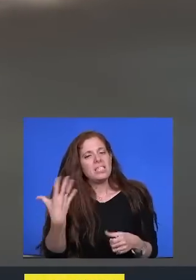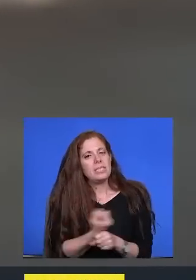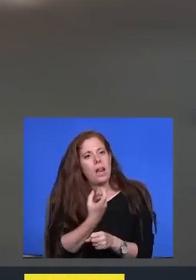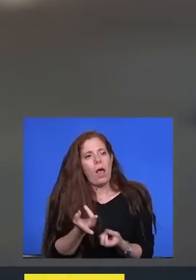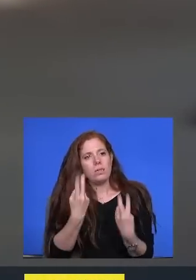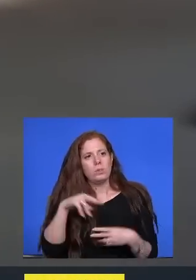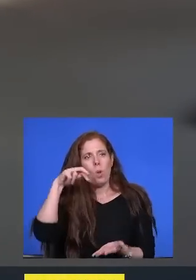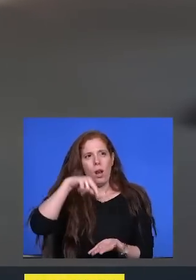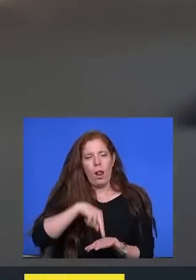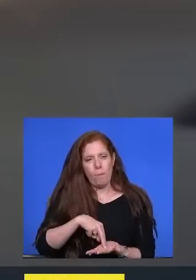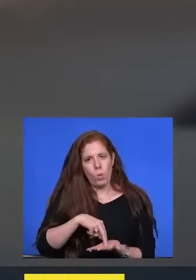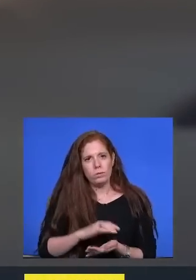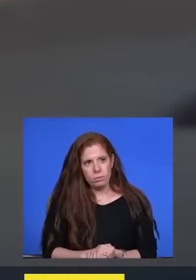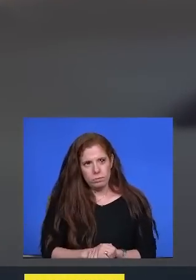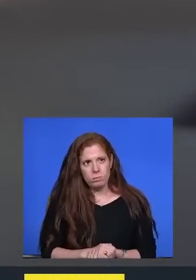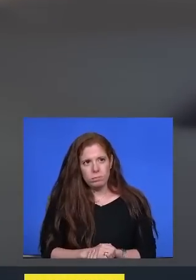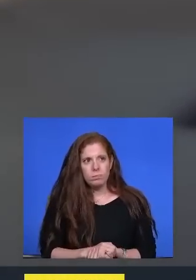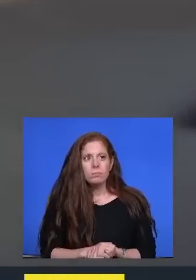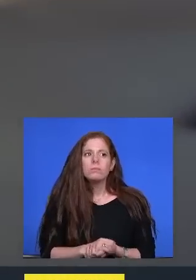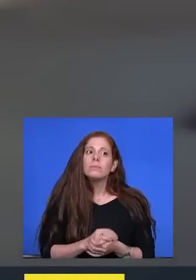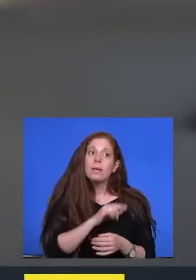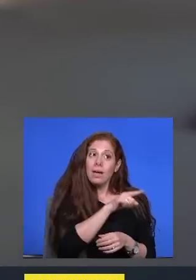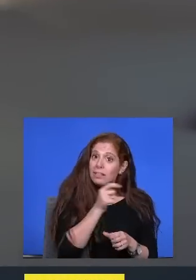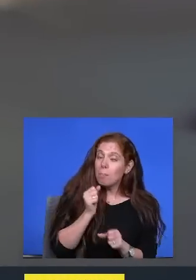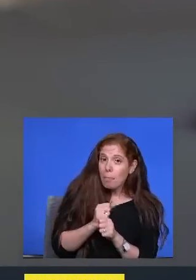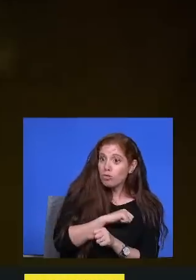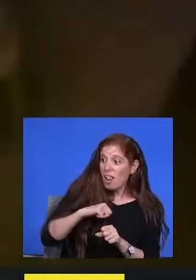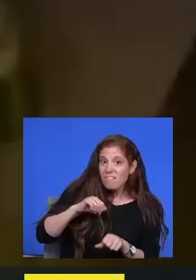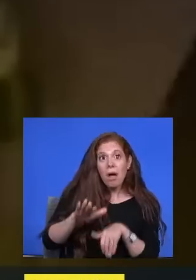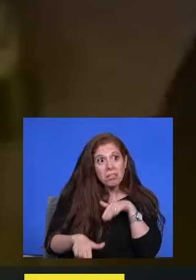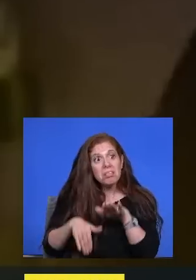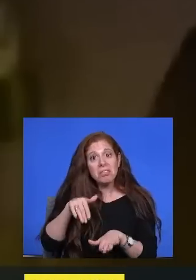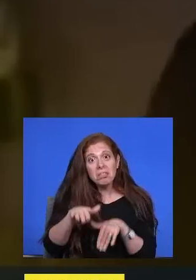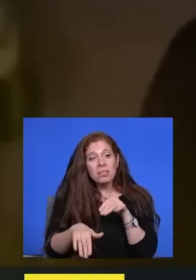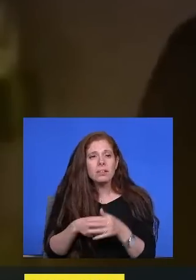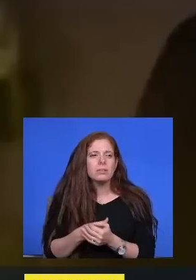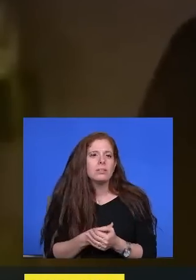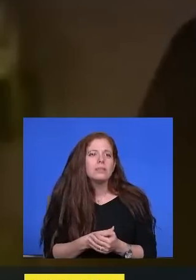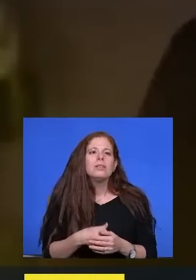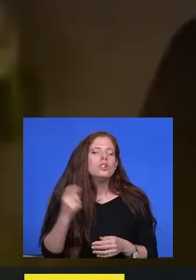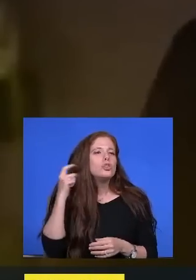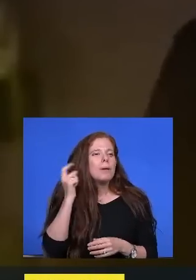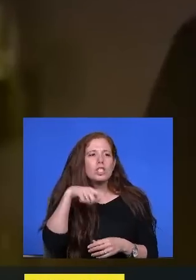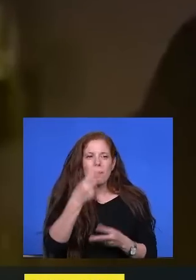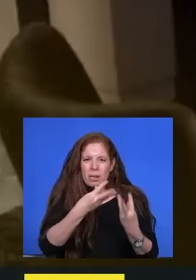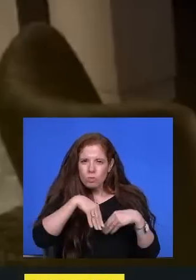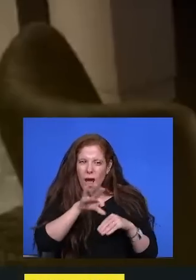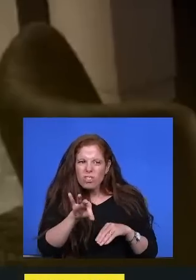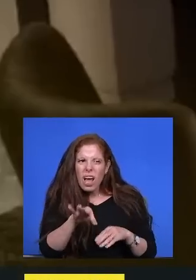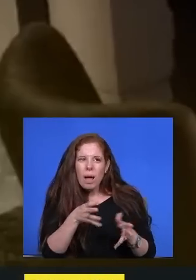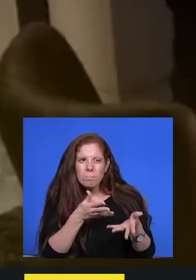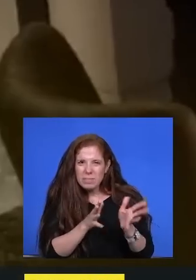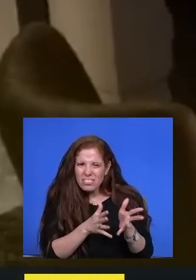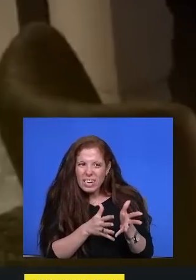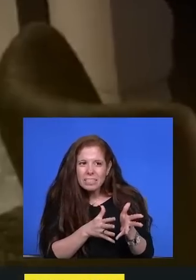That's seriously cool. And you're totally doing the walking motion. Correct. I heard that you had, in sign language, you said to your family,